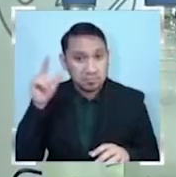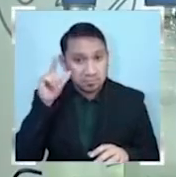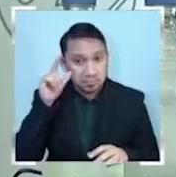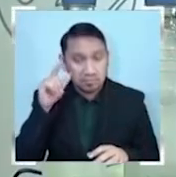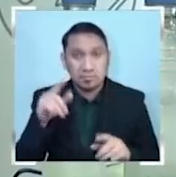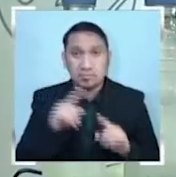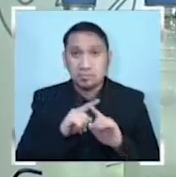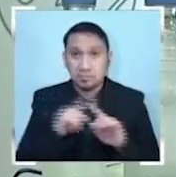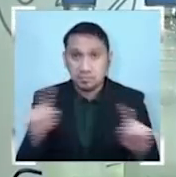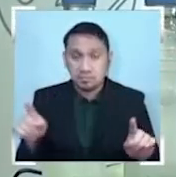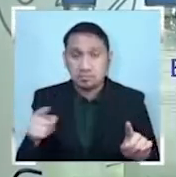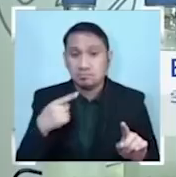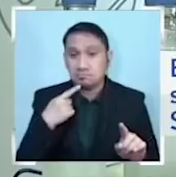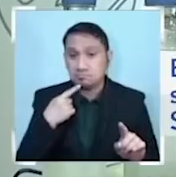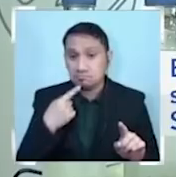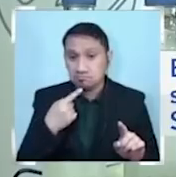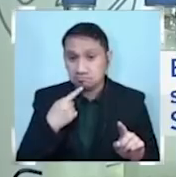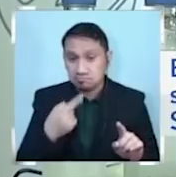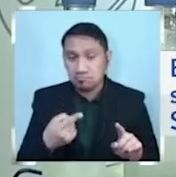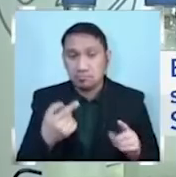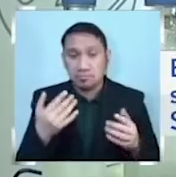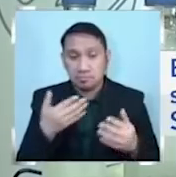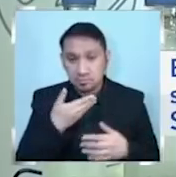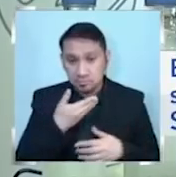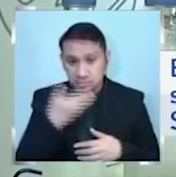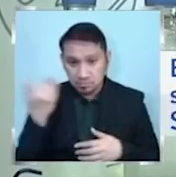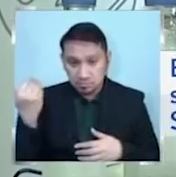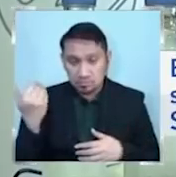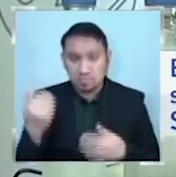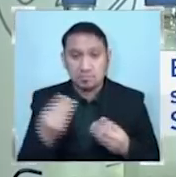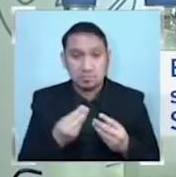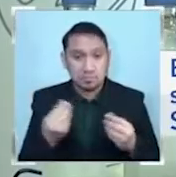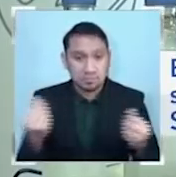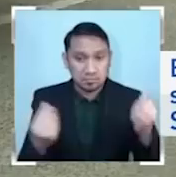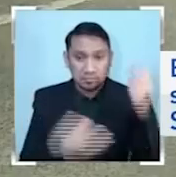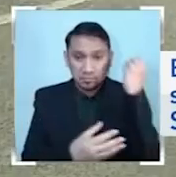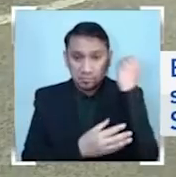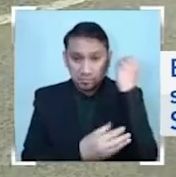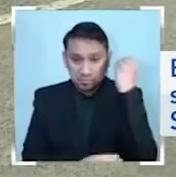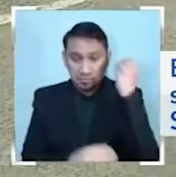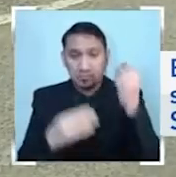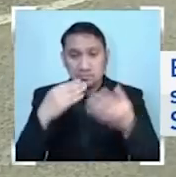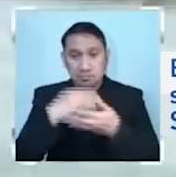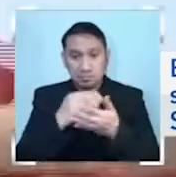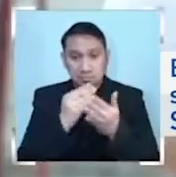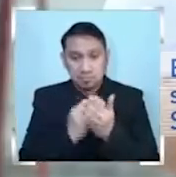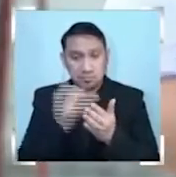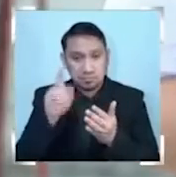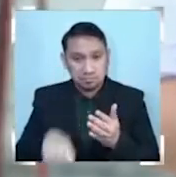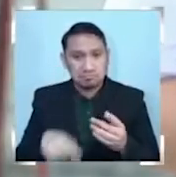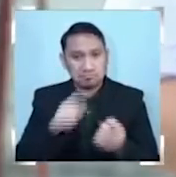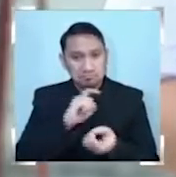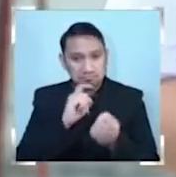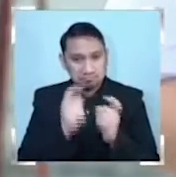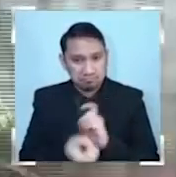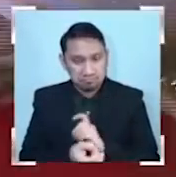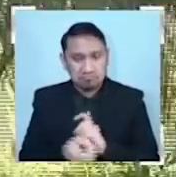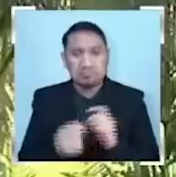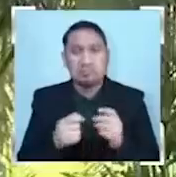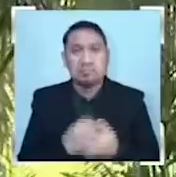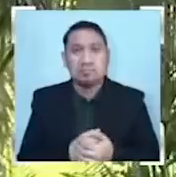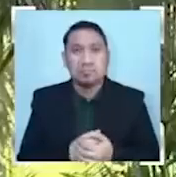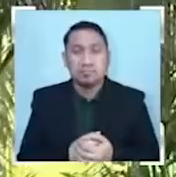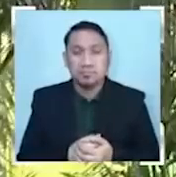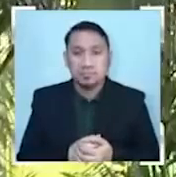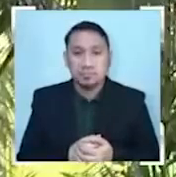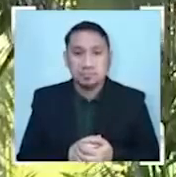niya na ang pinakamainam na sandata kontra kahirapan ay ang budget reform. Ako si Jun Veneracion. Ako si JP Soriano.